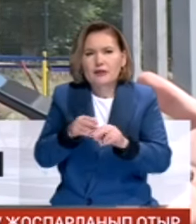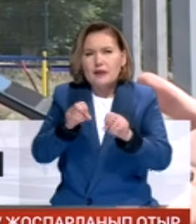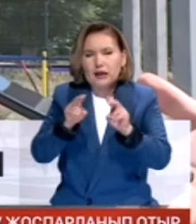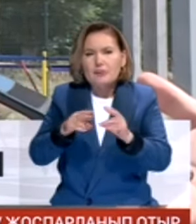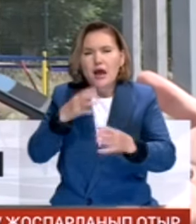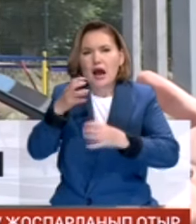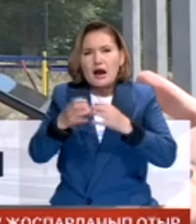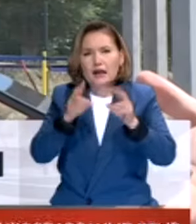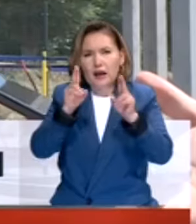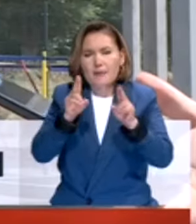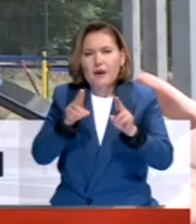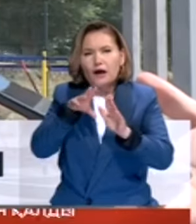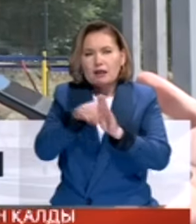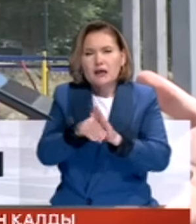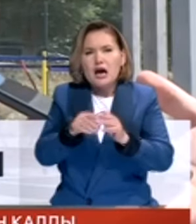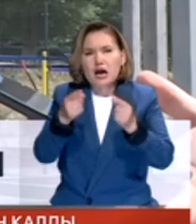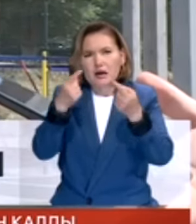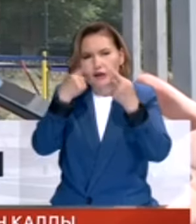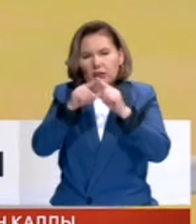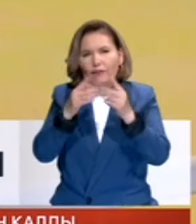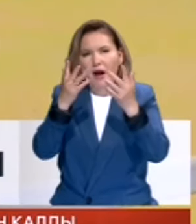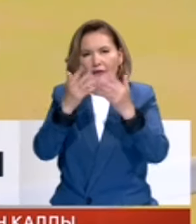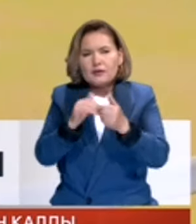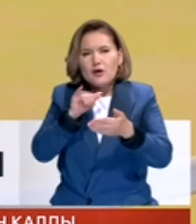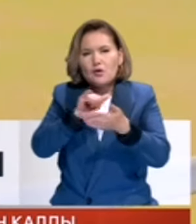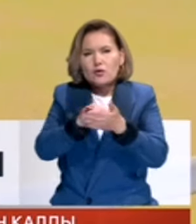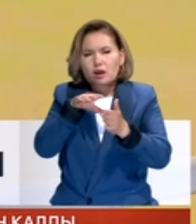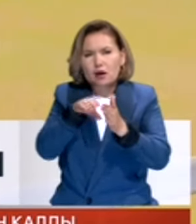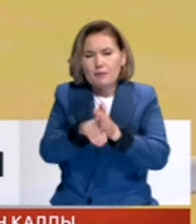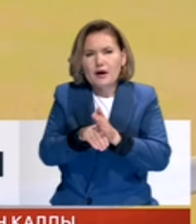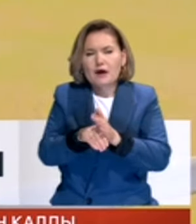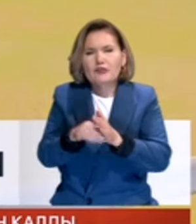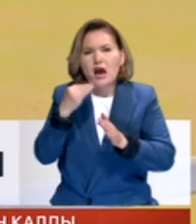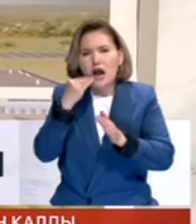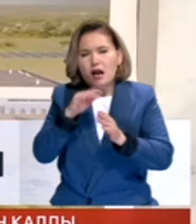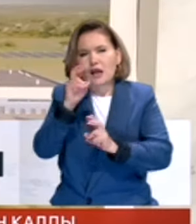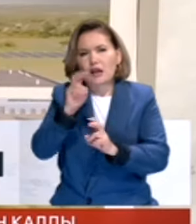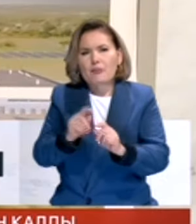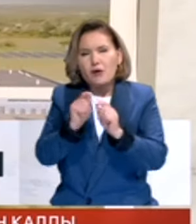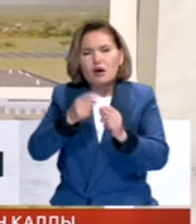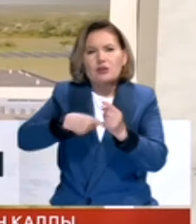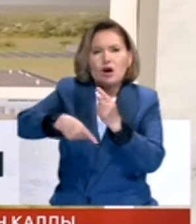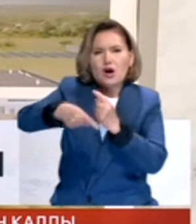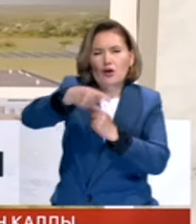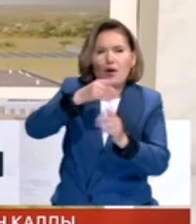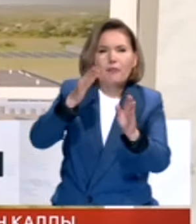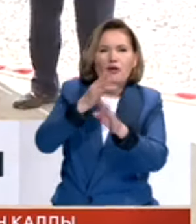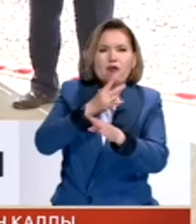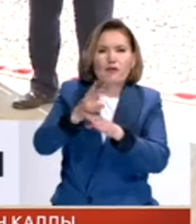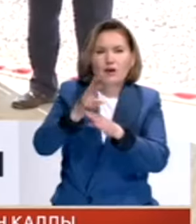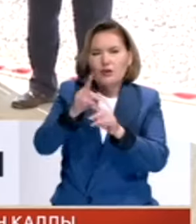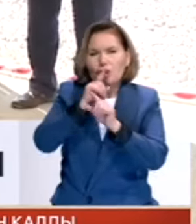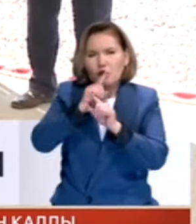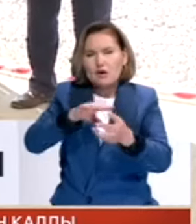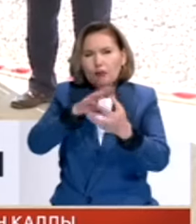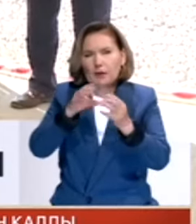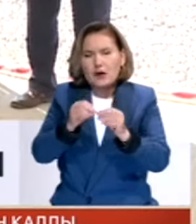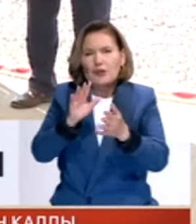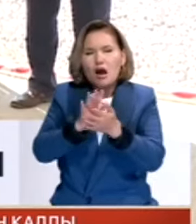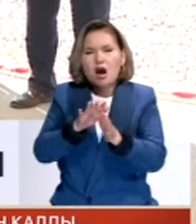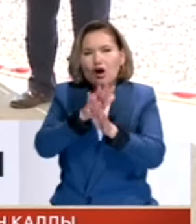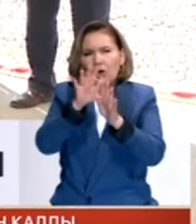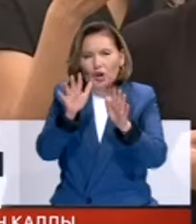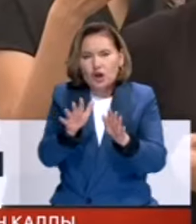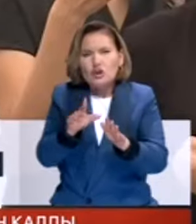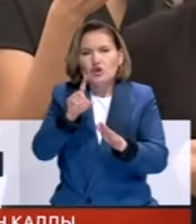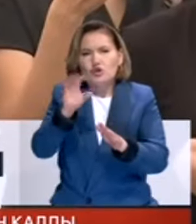халықаралық стандарттарға сай бірегей технологиямен жабдықталмақ. Заманауи зауыт қоршаған ортаға зиян келтірмейді. Жаңа кәсіпорынның қалдықтары 100%